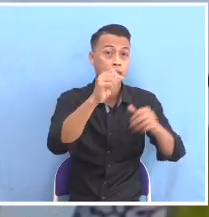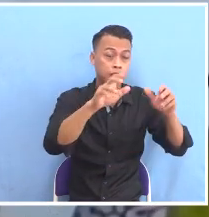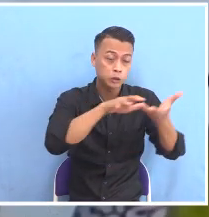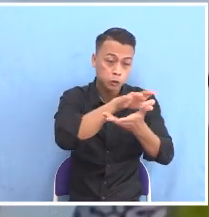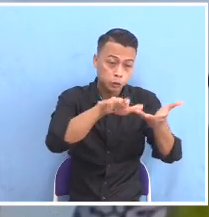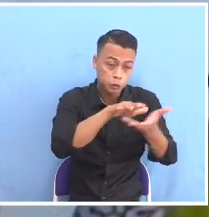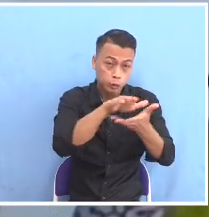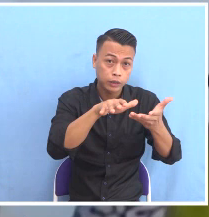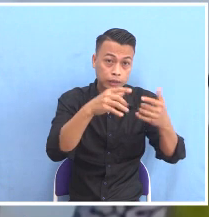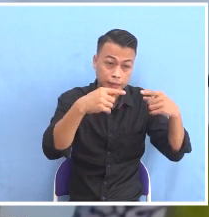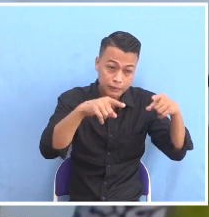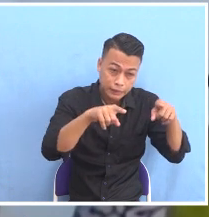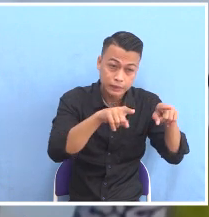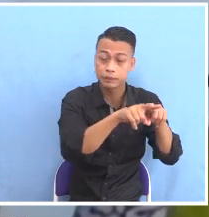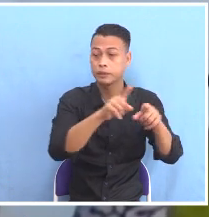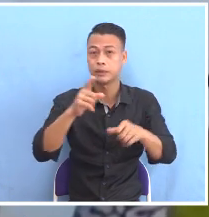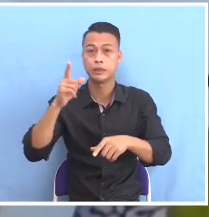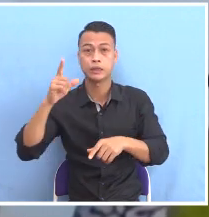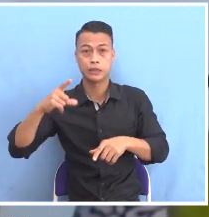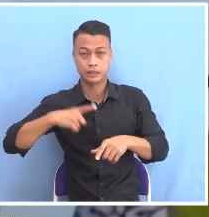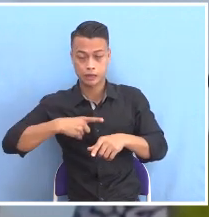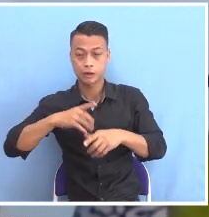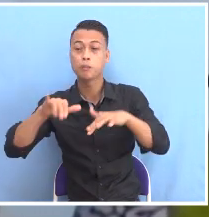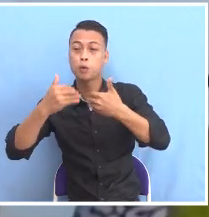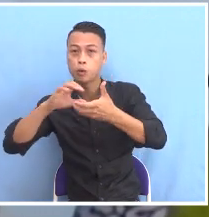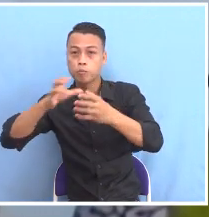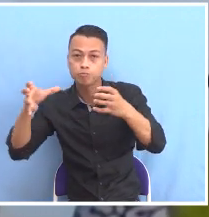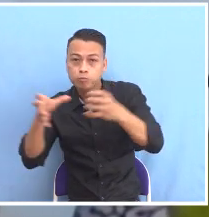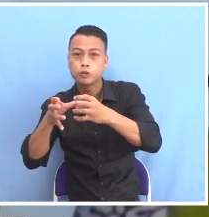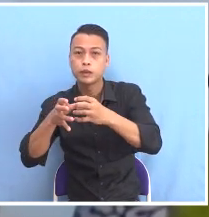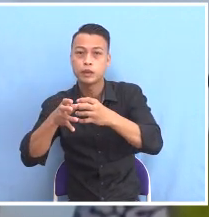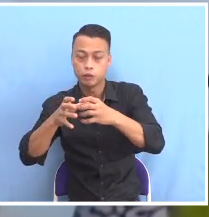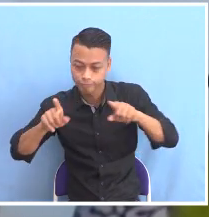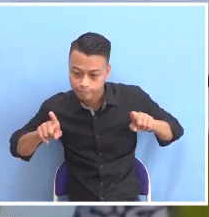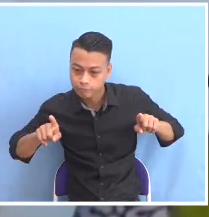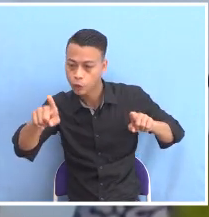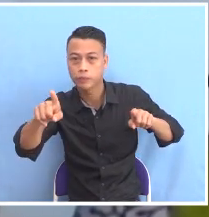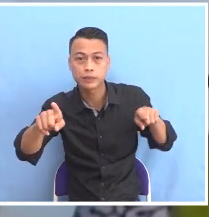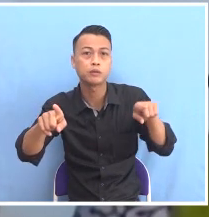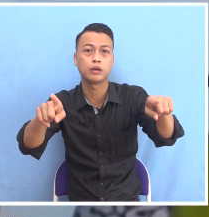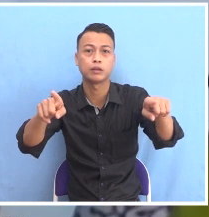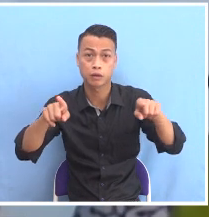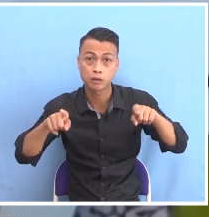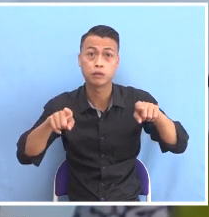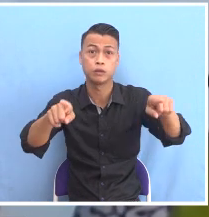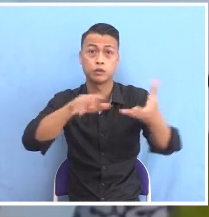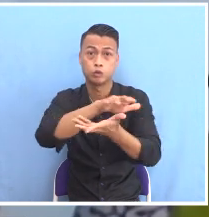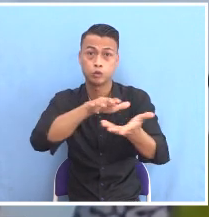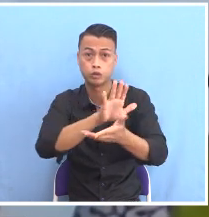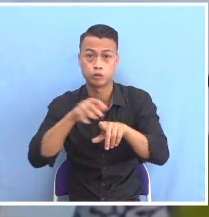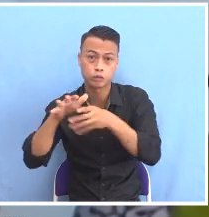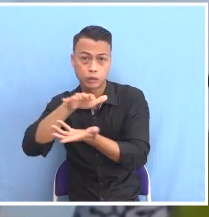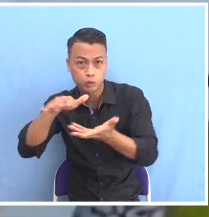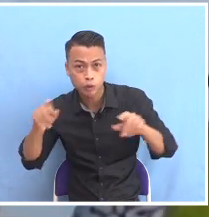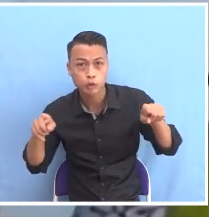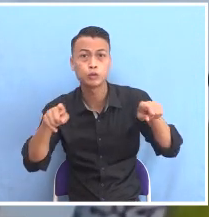ချက်တွေနဲ့အညီအခုက parallel သွားမယ်ဆွေးနွေးပွဲတွေက UPDJC တို့ GMC တို့နဲ့တူ parallel သွားမယ်ဆိုပြီးတော့မှလည်းကျမ